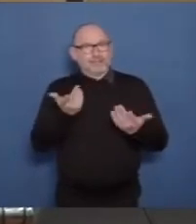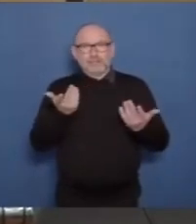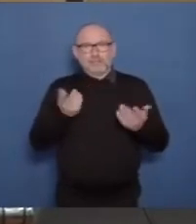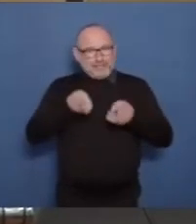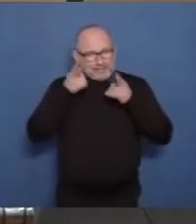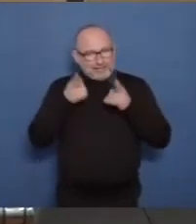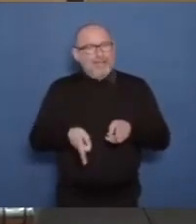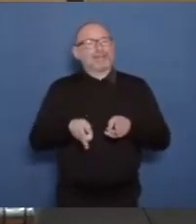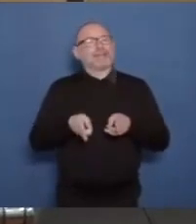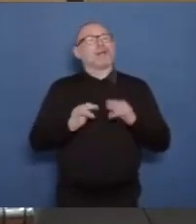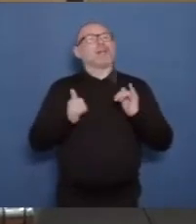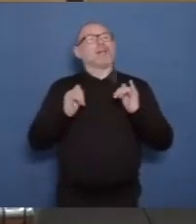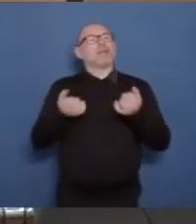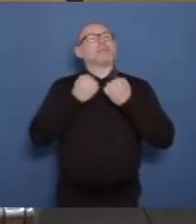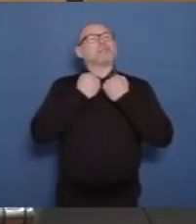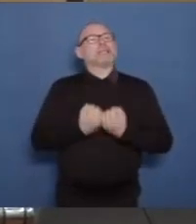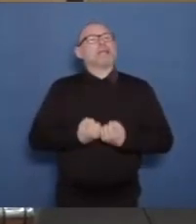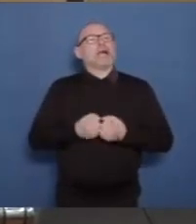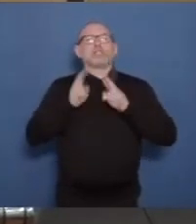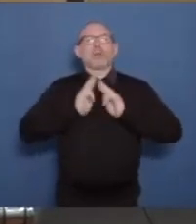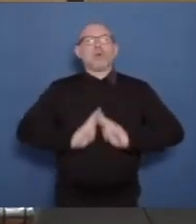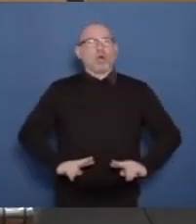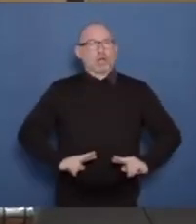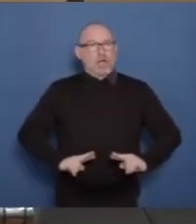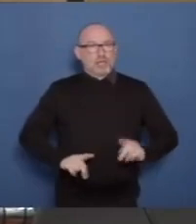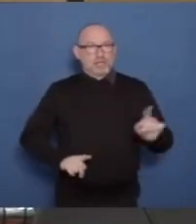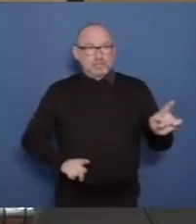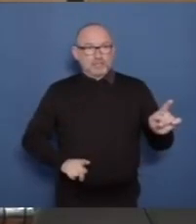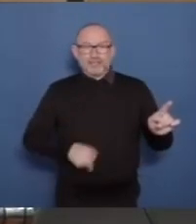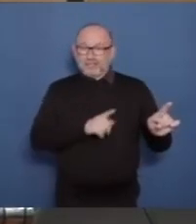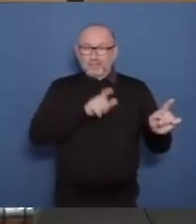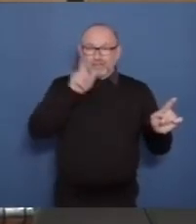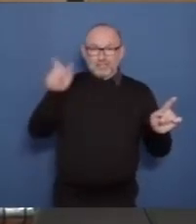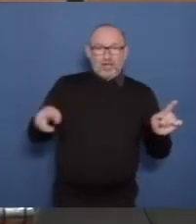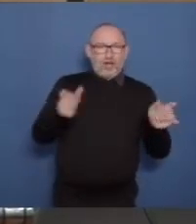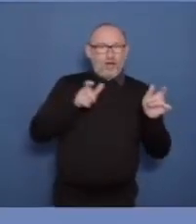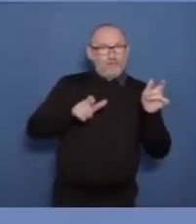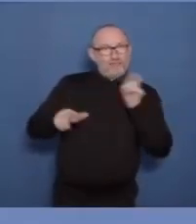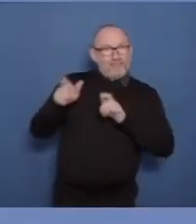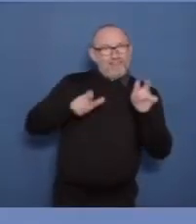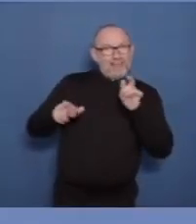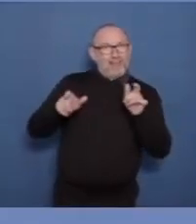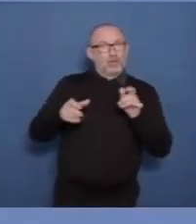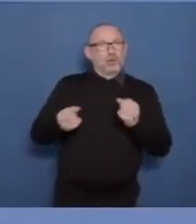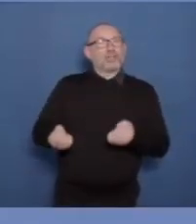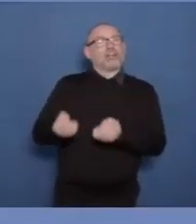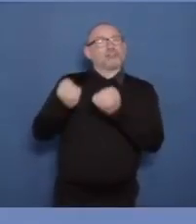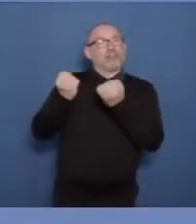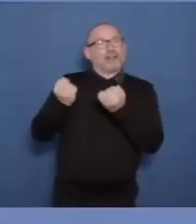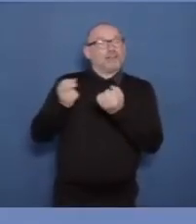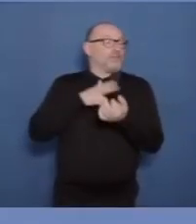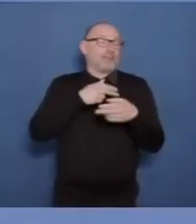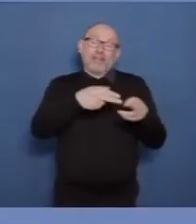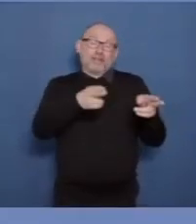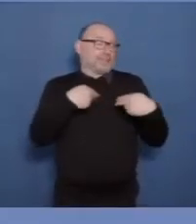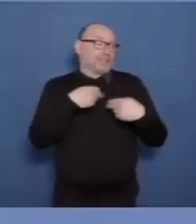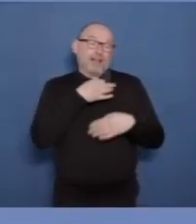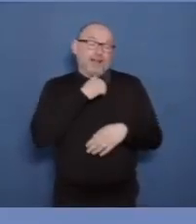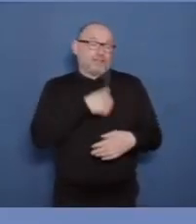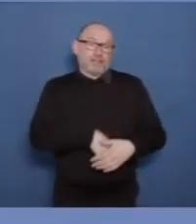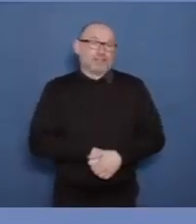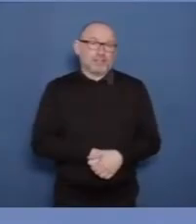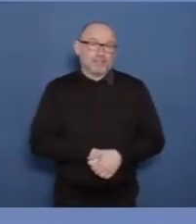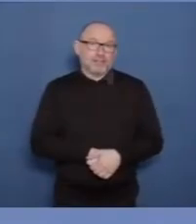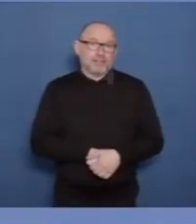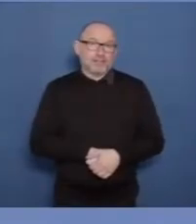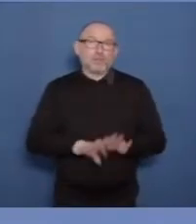betonte Recht eines Lebens in Sicherheit und Geborgenheit verwehren oder erschmieren? Die Frage haben Sie nicht beantwortet. Ich habe dem, was ich gesagt